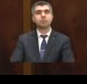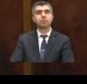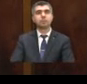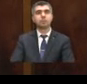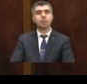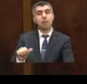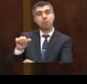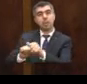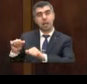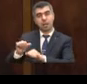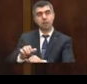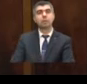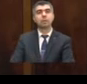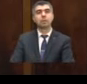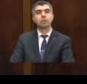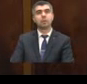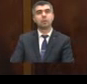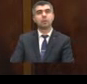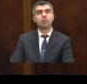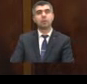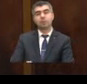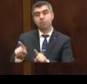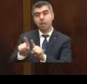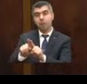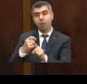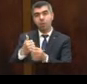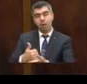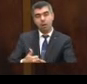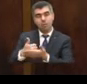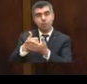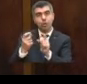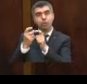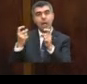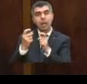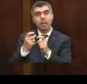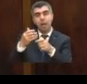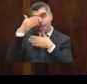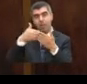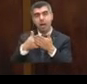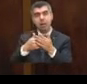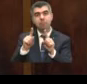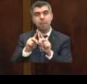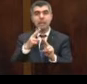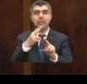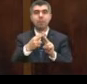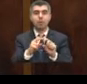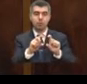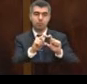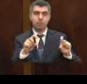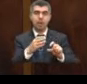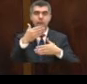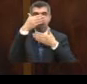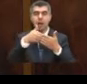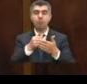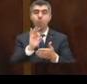تغيير سلوكنا الاستهلاكي ودعم المنتوج الوطني وتشجيع علامة صنع بالمغرب، ونتمن ما